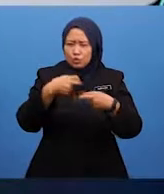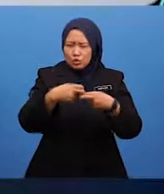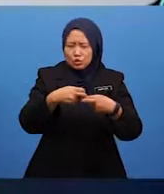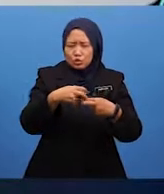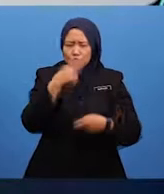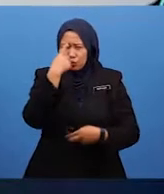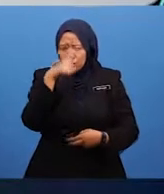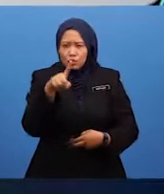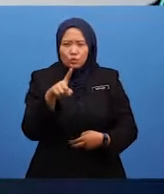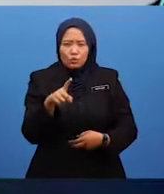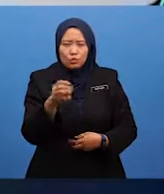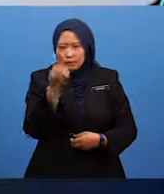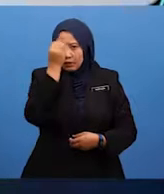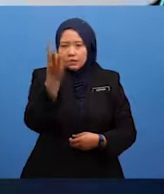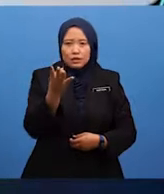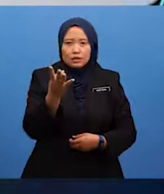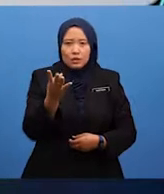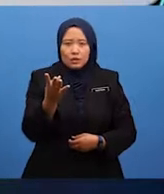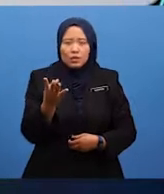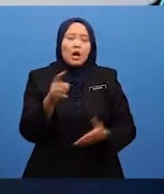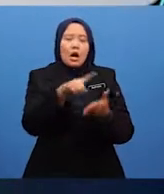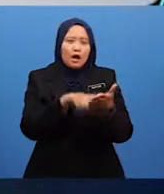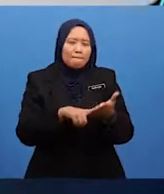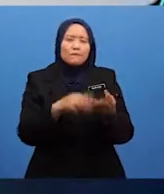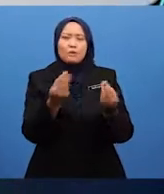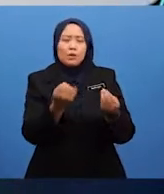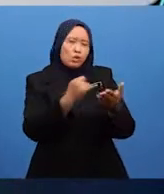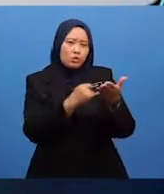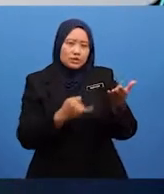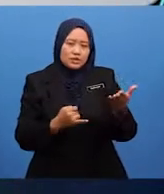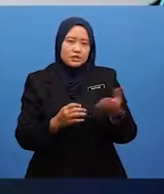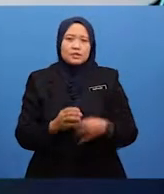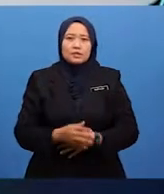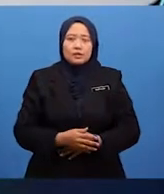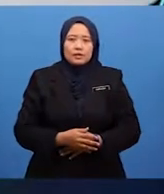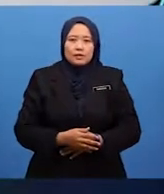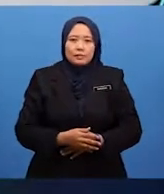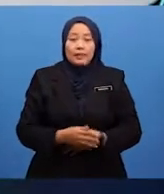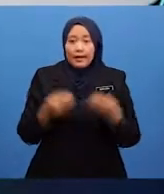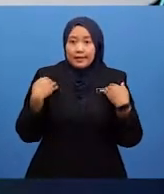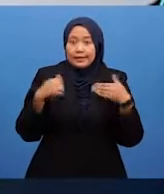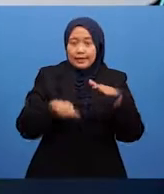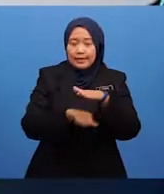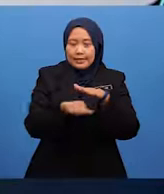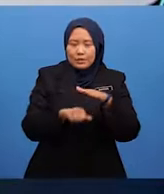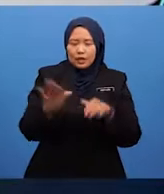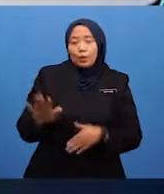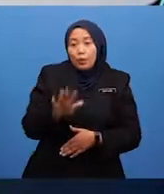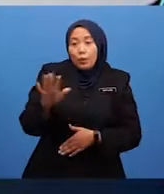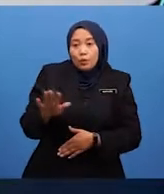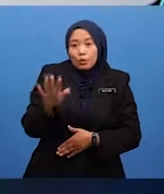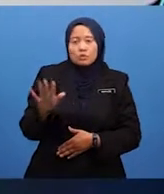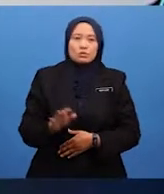bekerja tetapi anak-anak dan remaja pelajar sekalian dalam lukisan teknik ke ini juga Ade asas ujuran yang